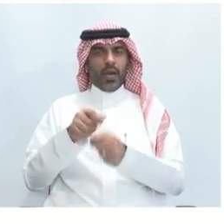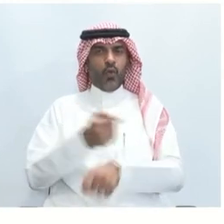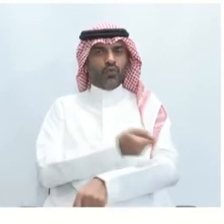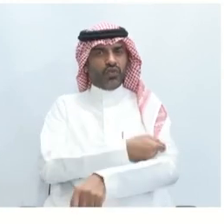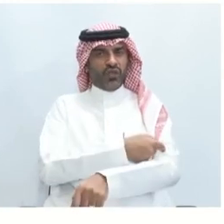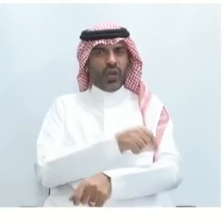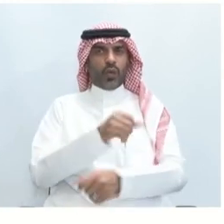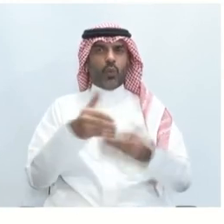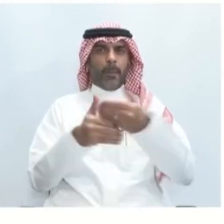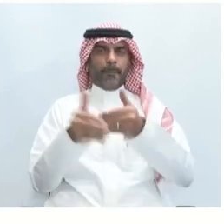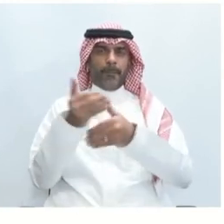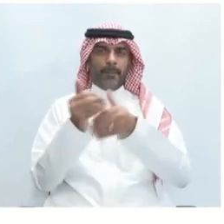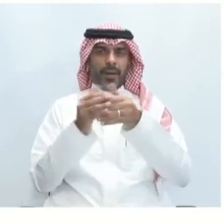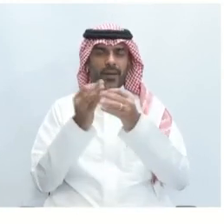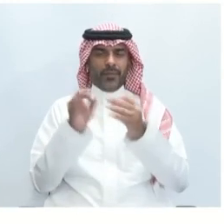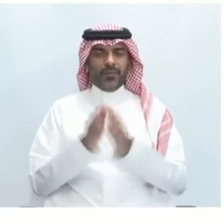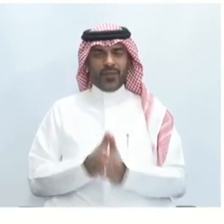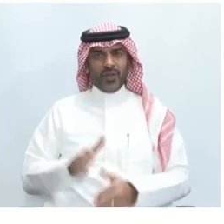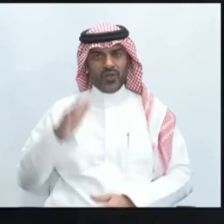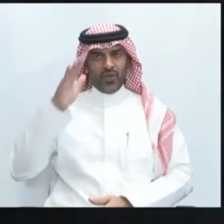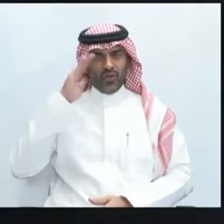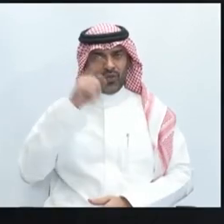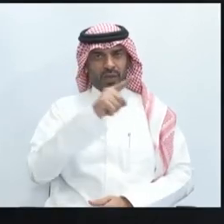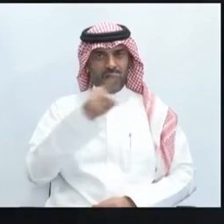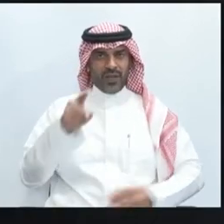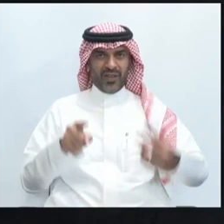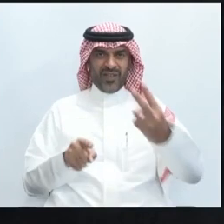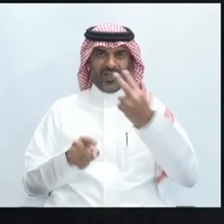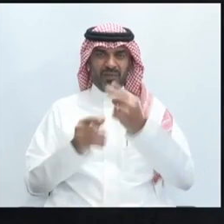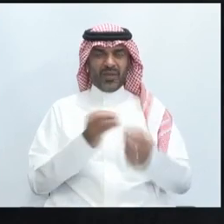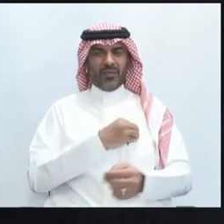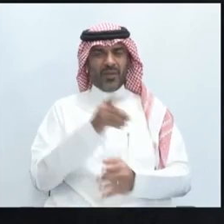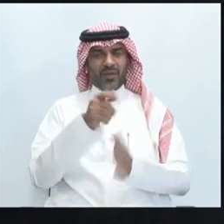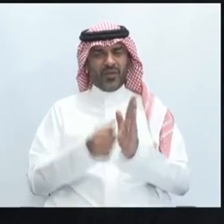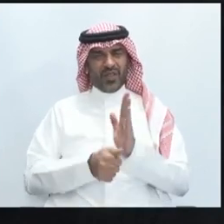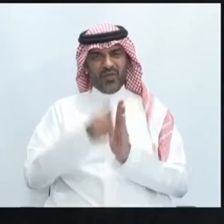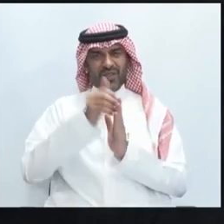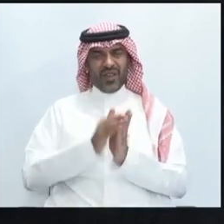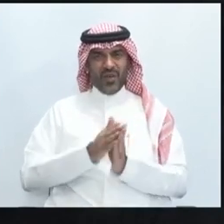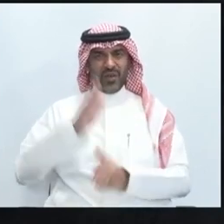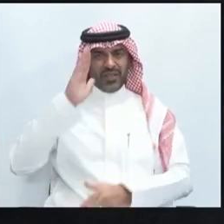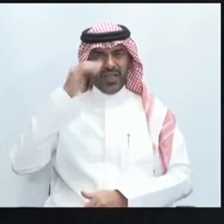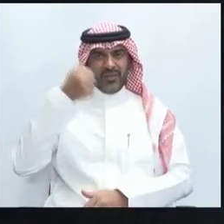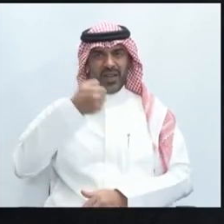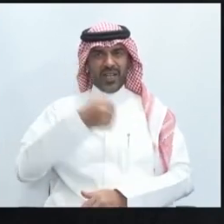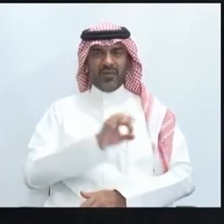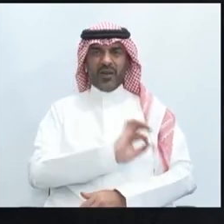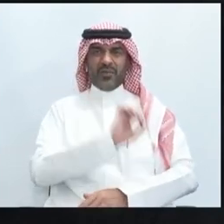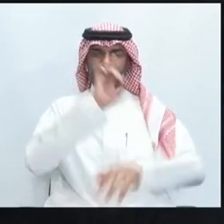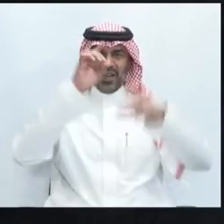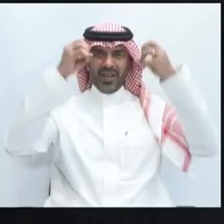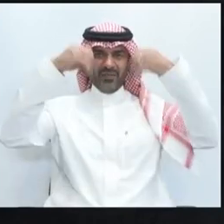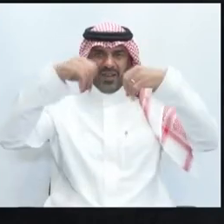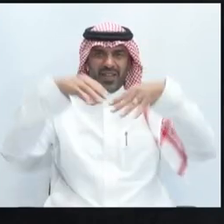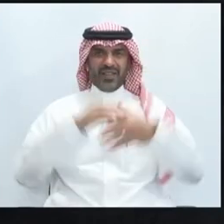البناء اشكر لكم حسن متابعتكم وتمنياتي لكم بالتوفيق واستودعكم الله والسلام عليكم